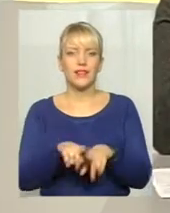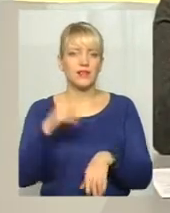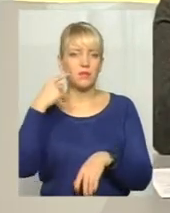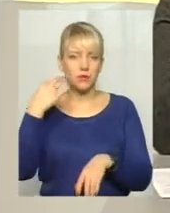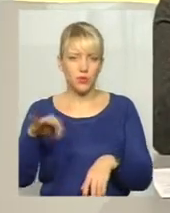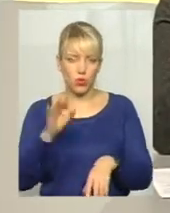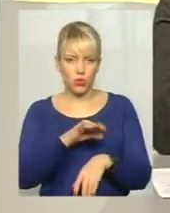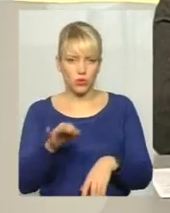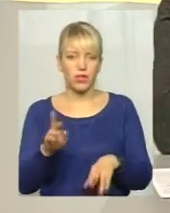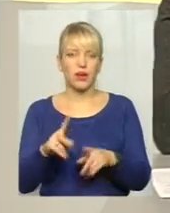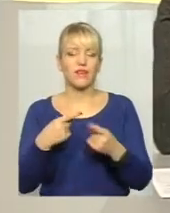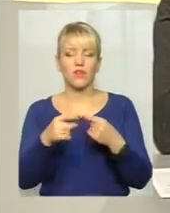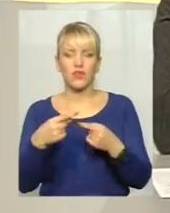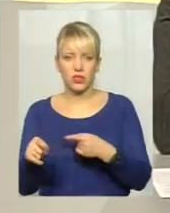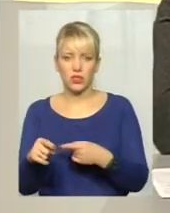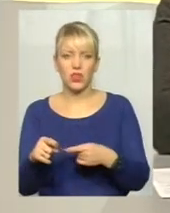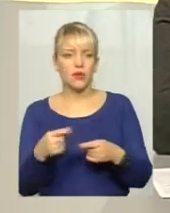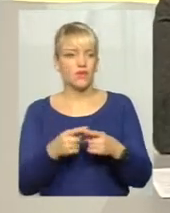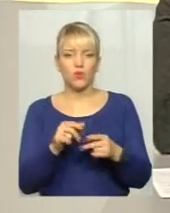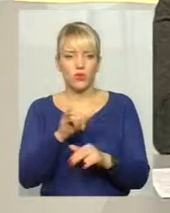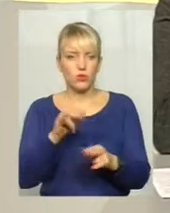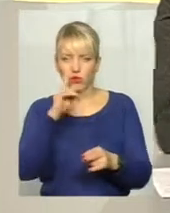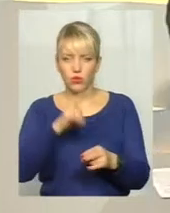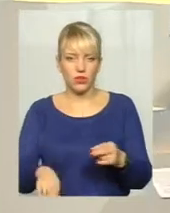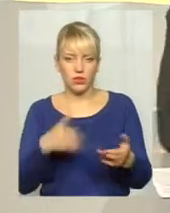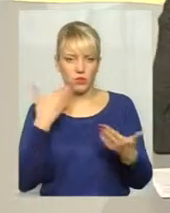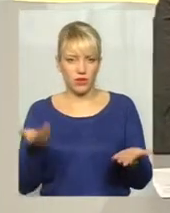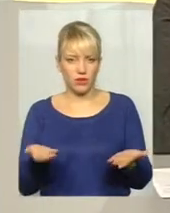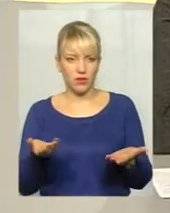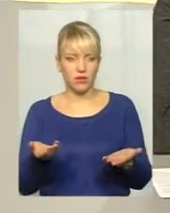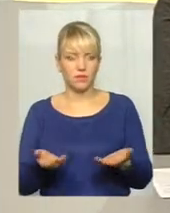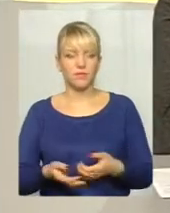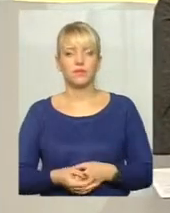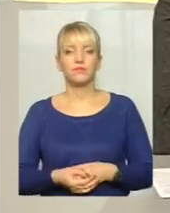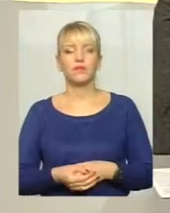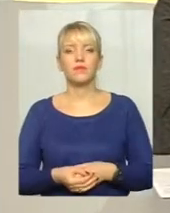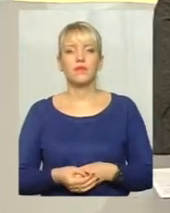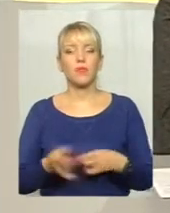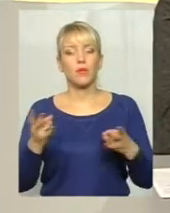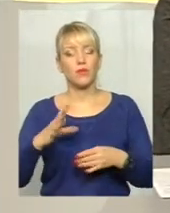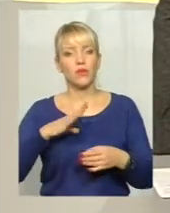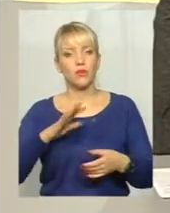воно ж нікуди не дівається. Можливо, дійсно тут правда на іншому боці. Ну,